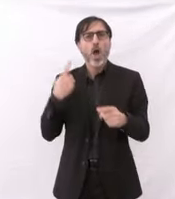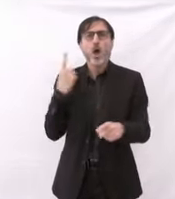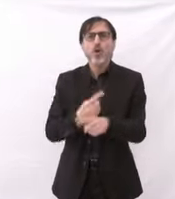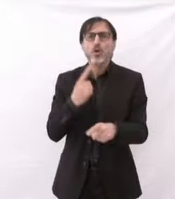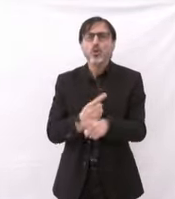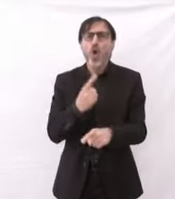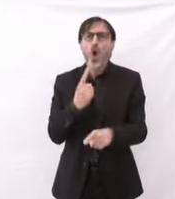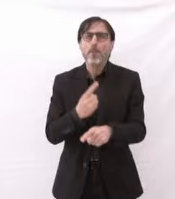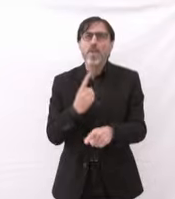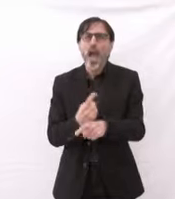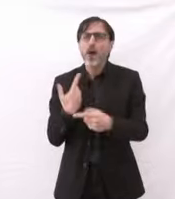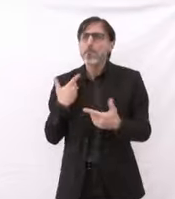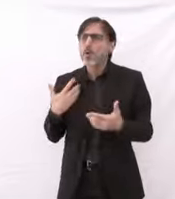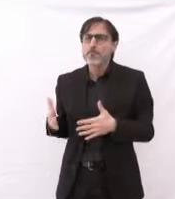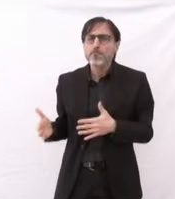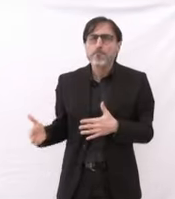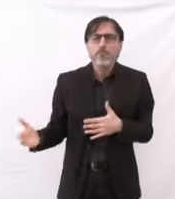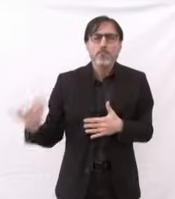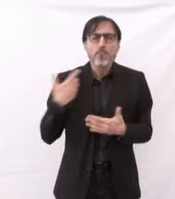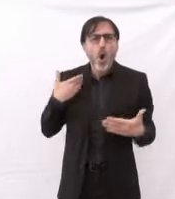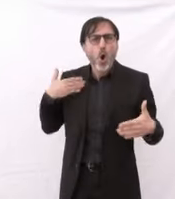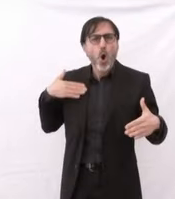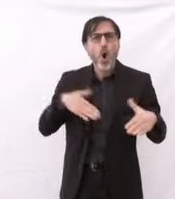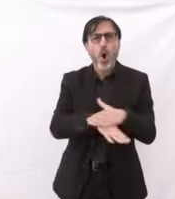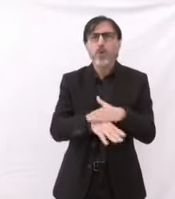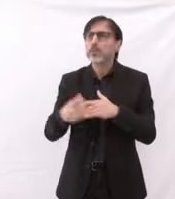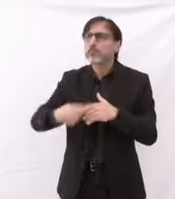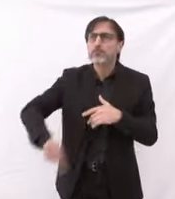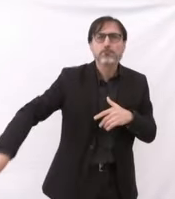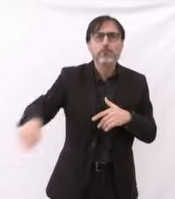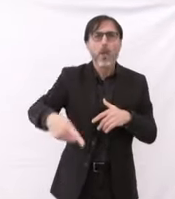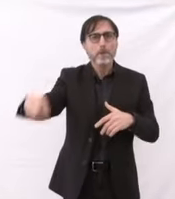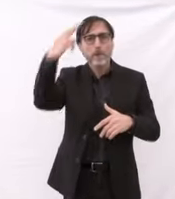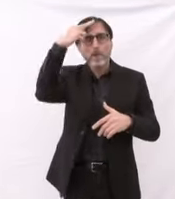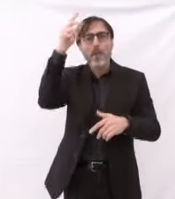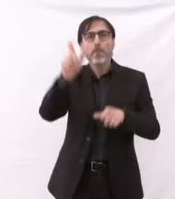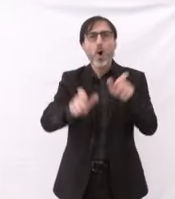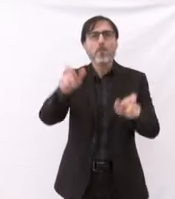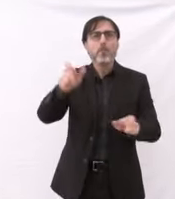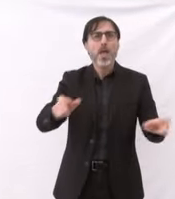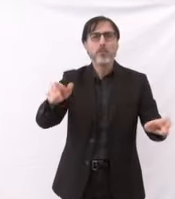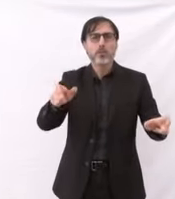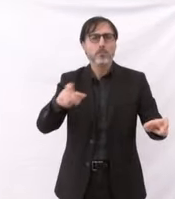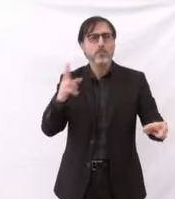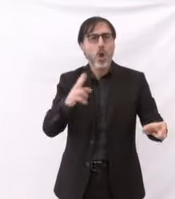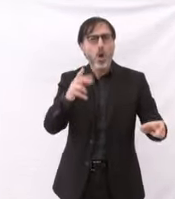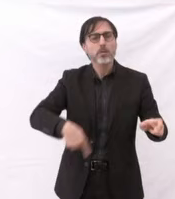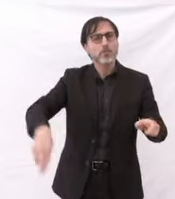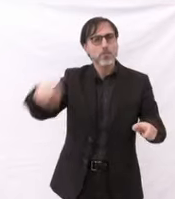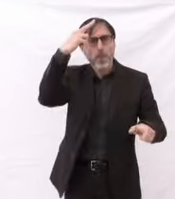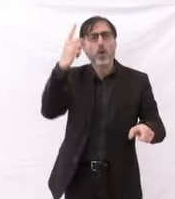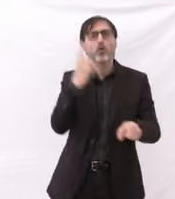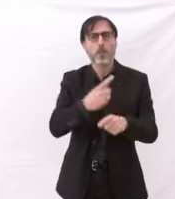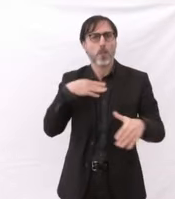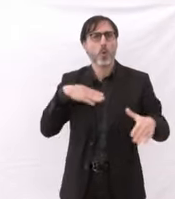dobbiamo raccogliere e custodire le loro memorie, le memorie dei vostri cari, dobbiamo